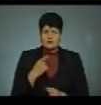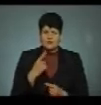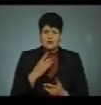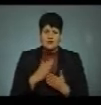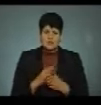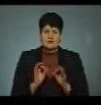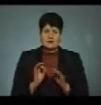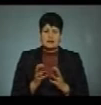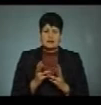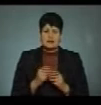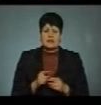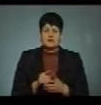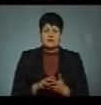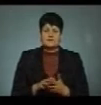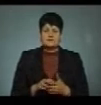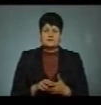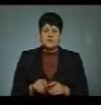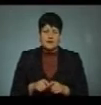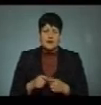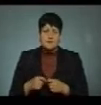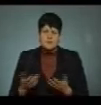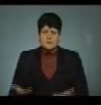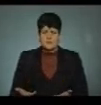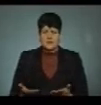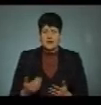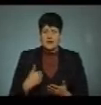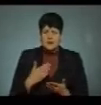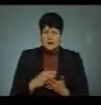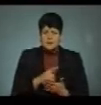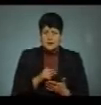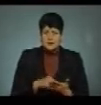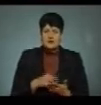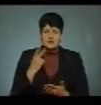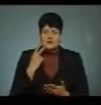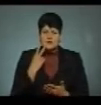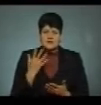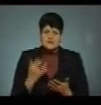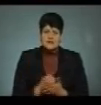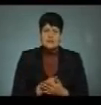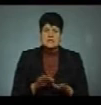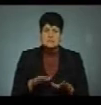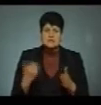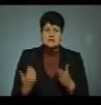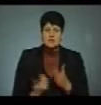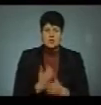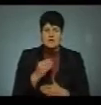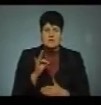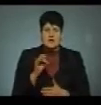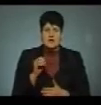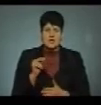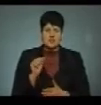достатній кількості, але воно зношується. Розумієте, йде питання, що завжди знайдеться місце новим речам,